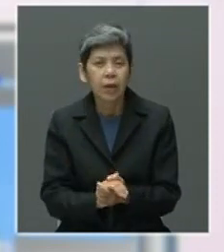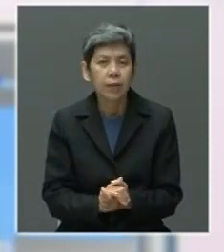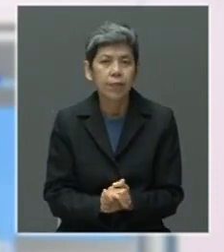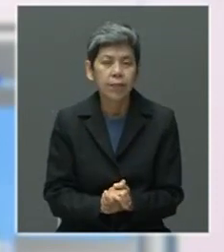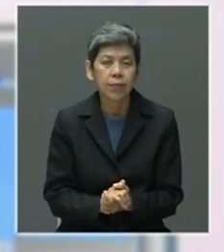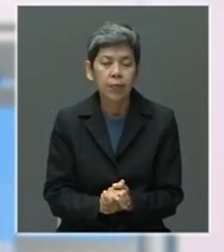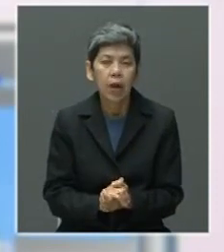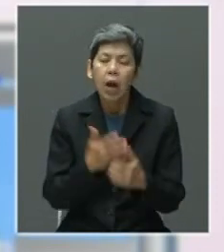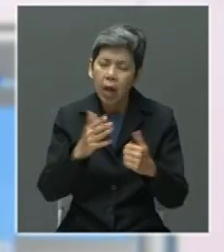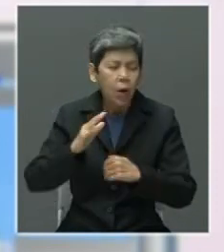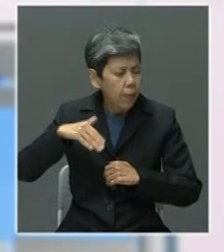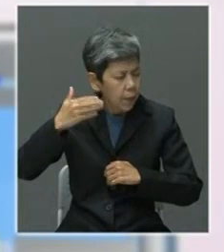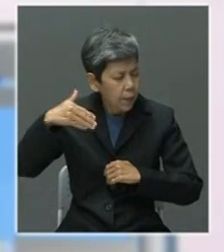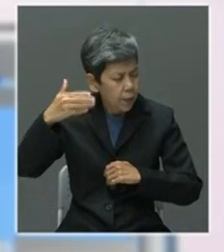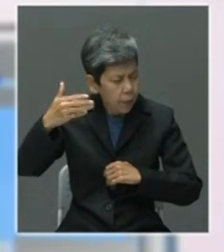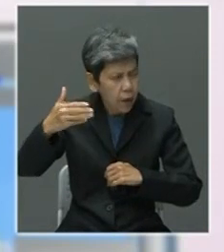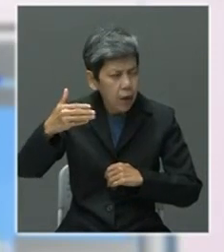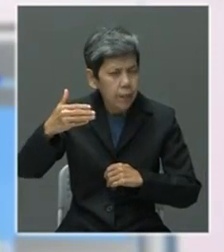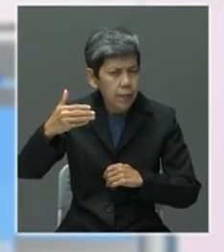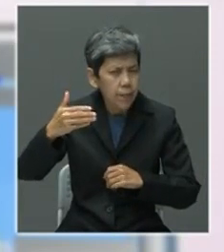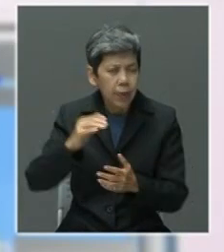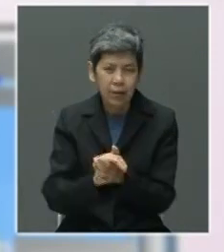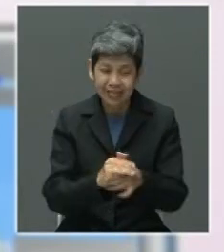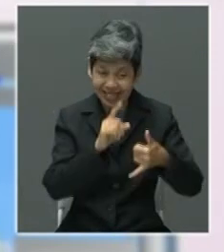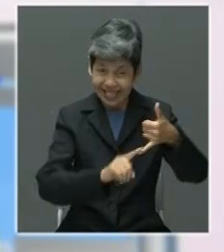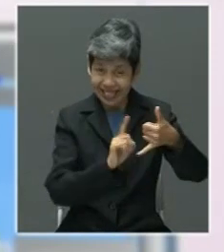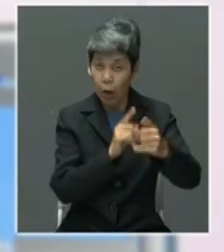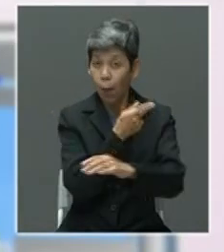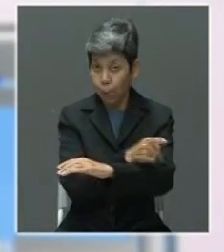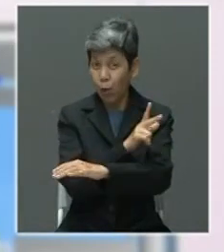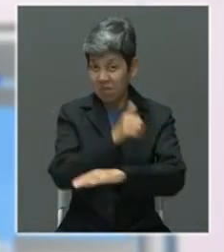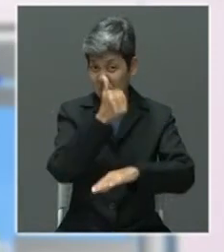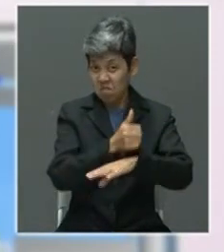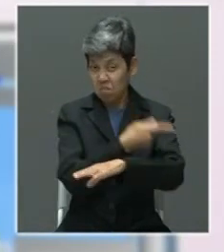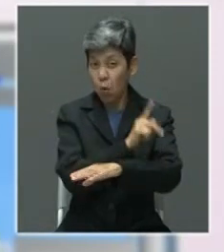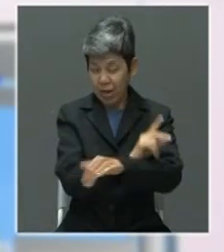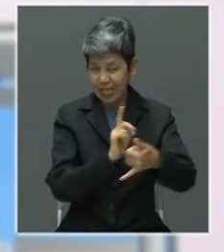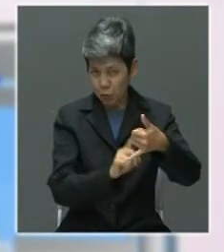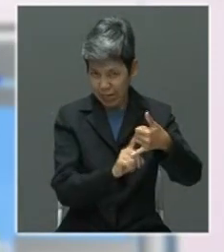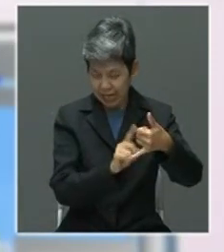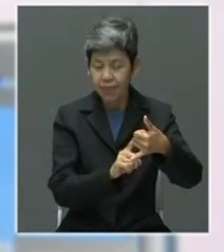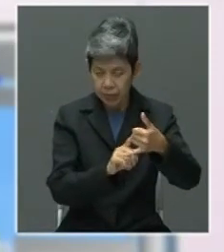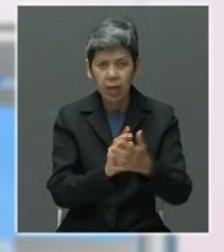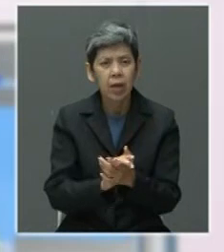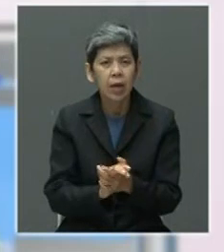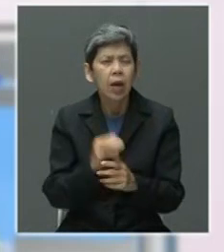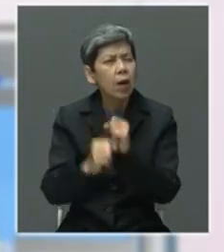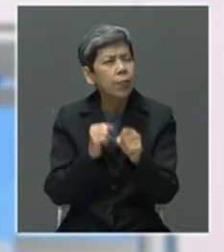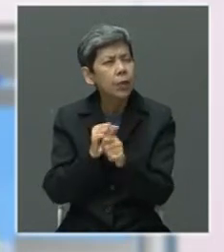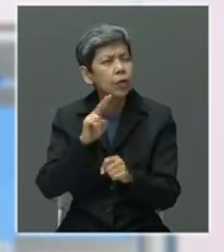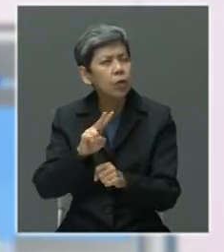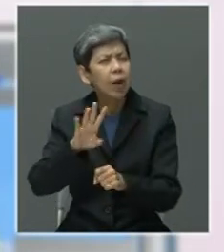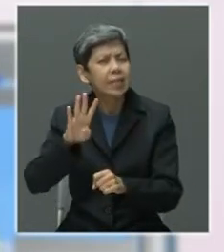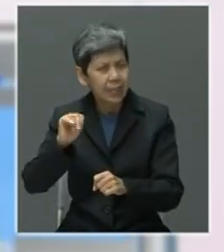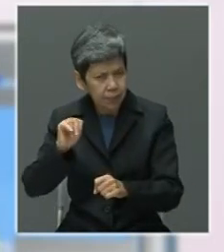ครับแล้วต่อมาเนี่ยนายทุนภูเก็ตนะเศรษฐีหลายคนเนี่ยนะครับต่อมาในปี2540